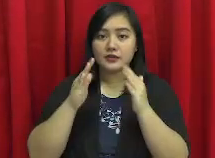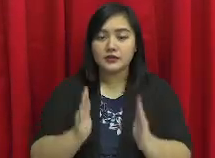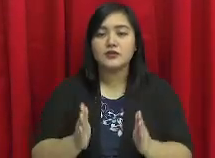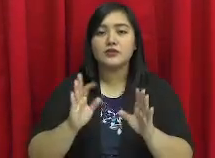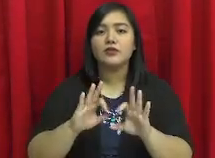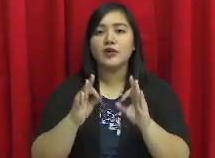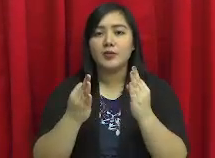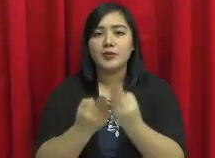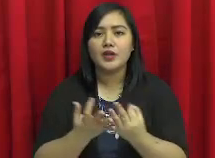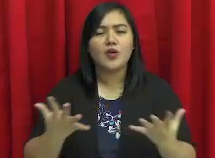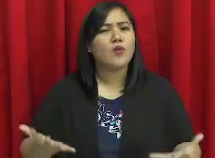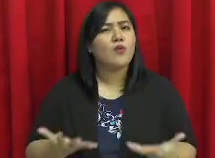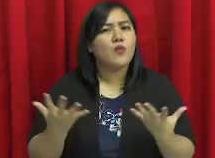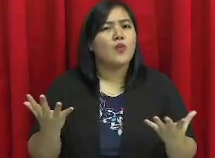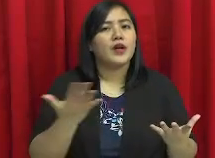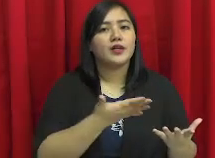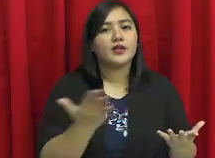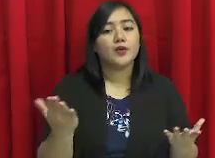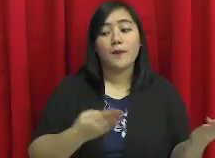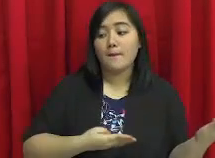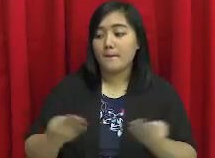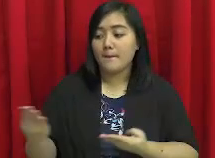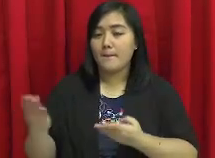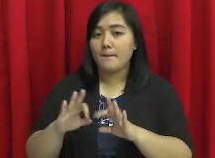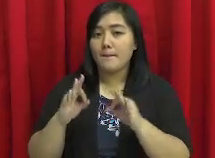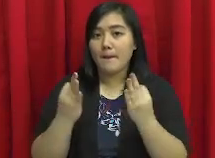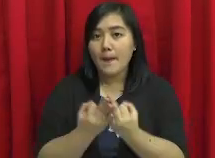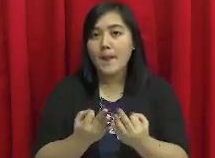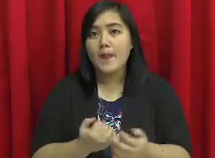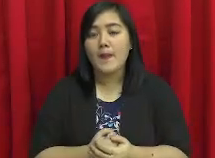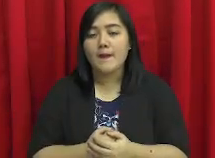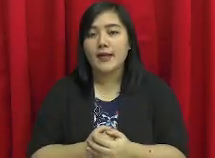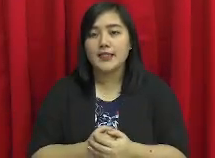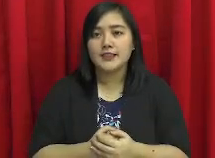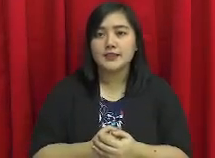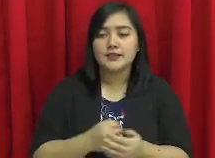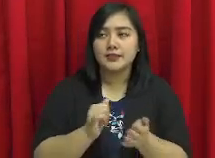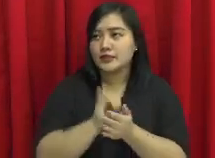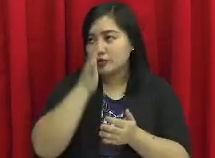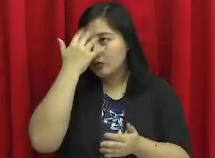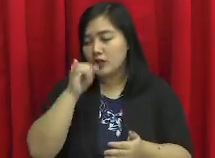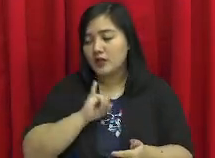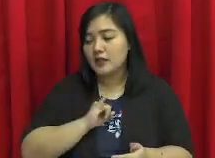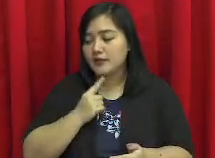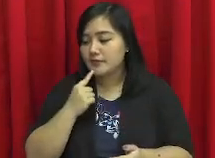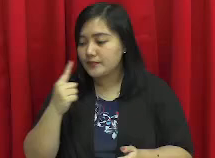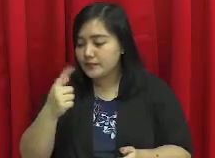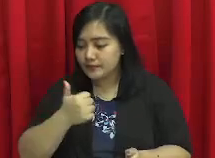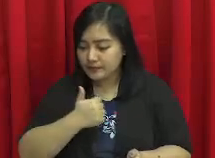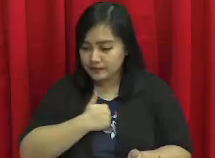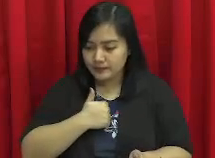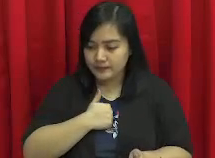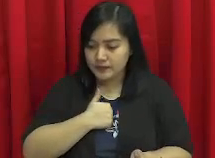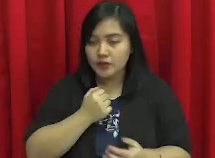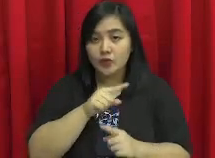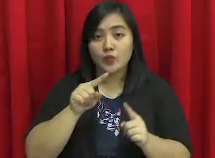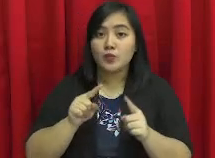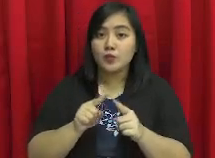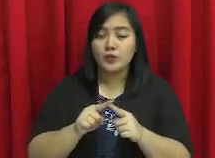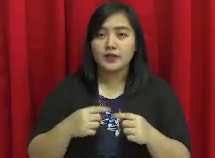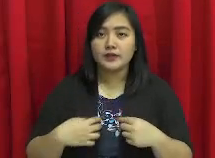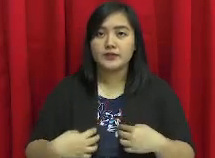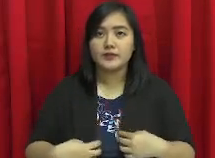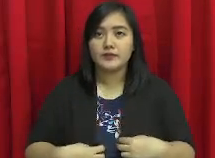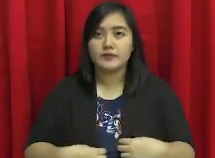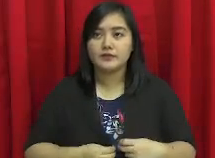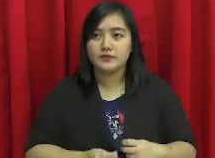natin dadalhin ang ating pamilya? Yeah. Saan pa? Kaya nga sabi ko na sa aking sarili, nung dumating sa punto na nagkaroon na,